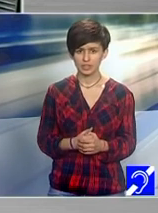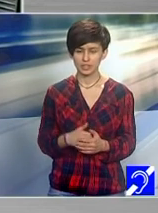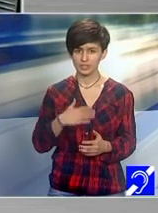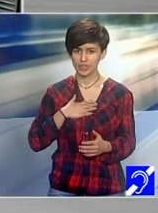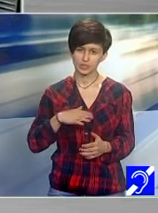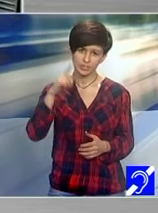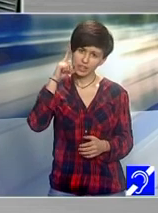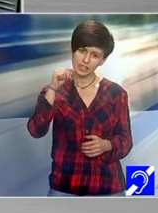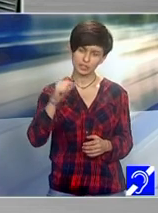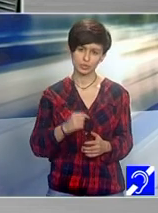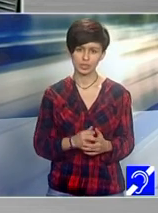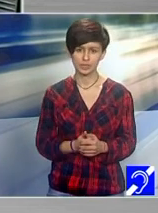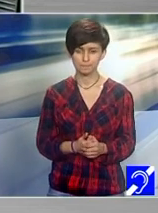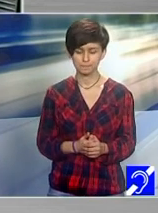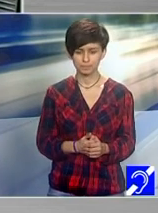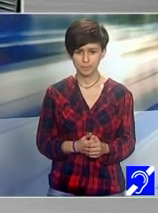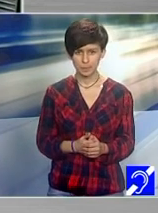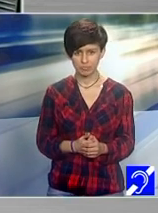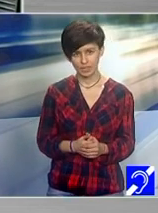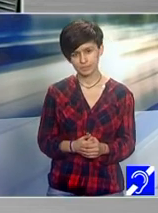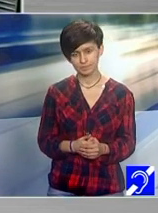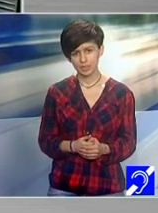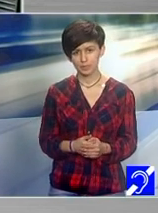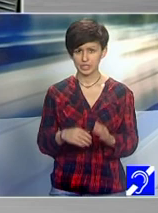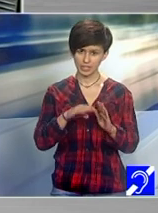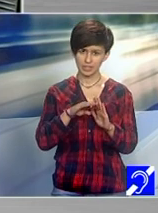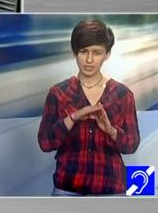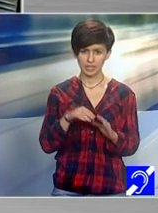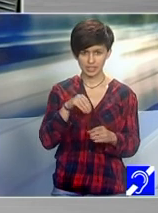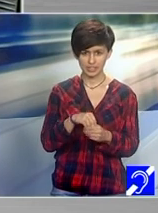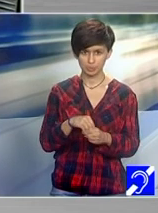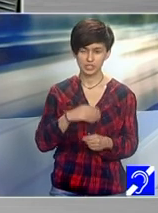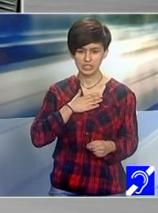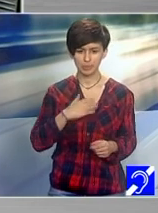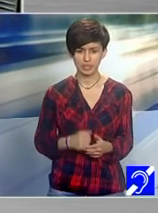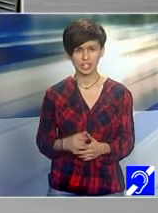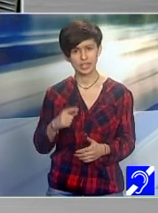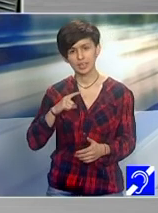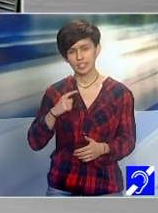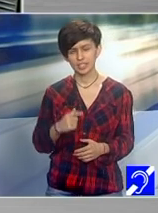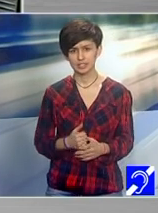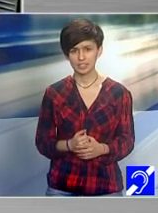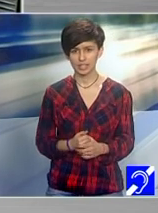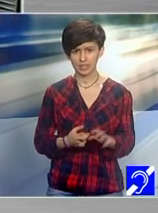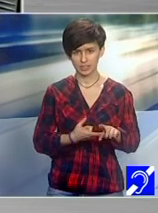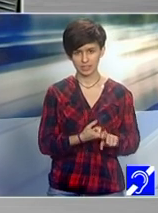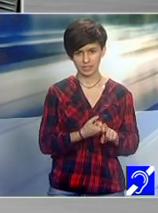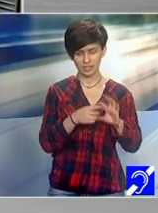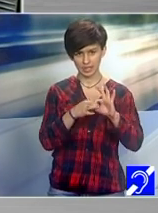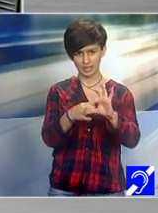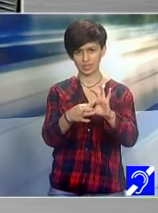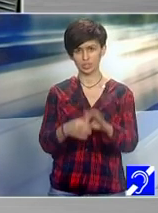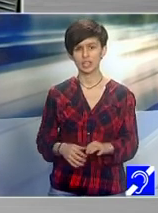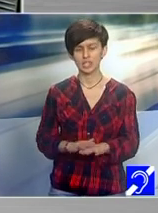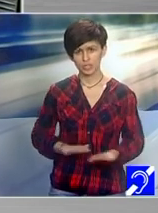răspuns. Printre atribuțiile mele este și aceea de a relaționa cu